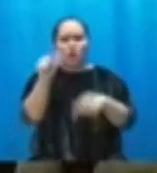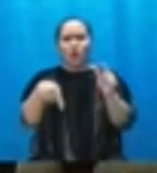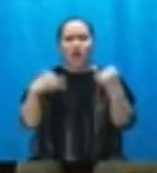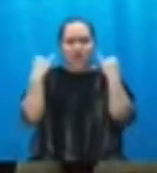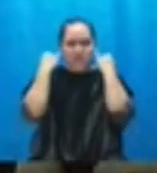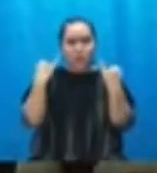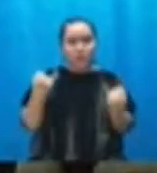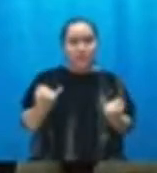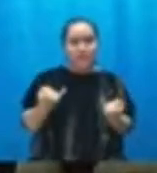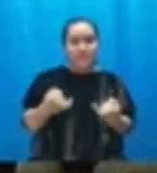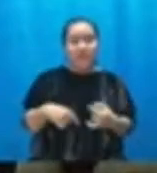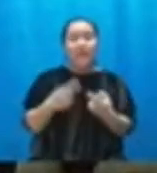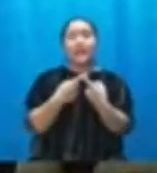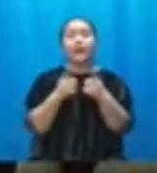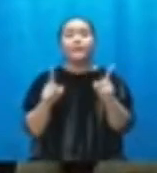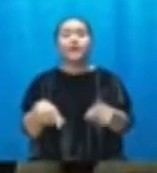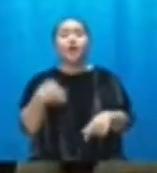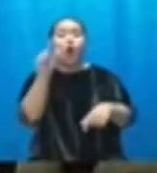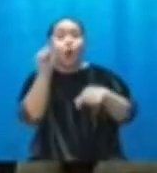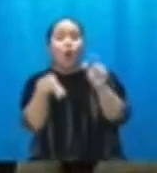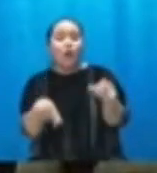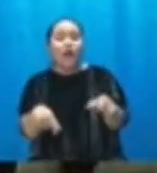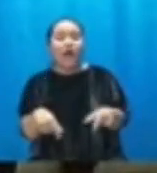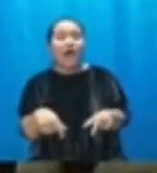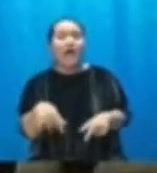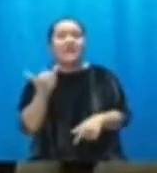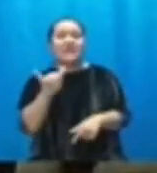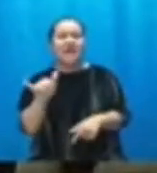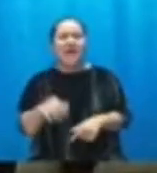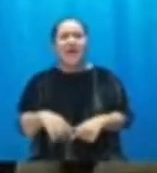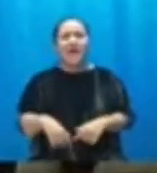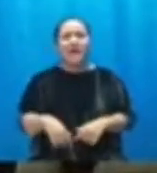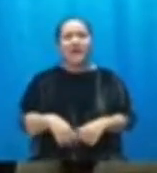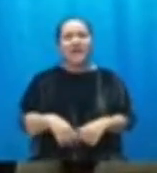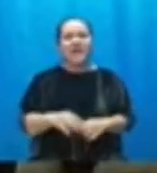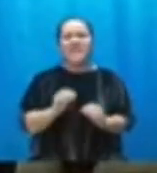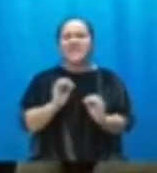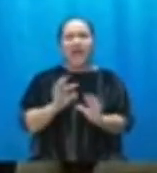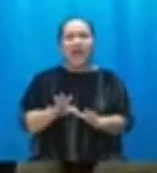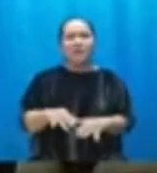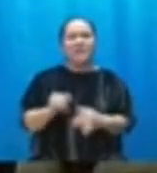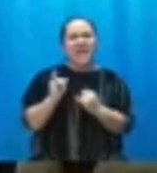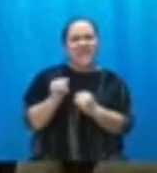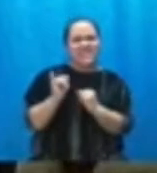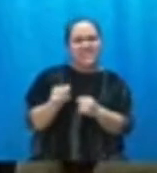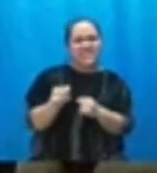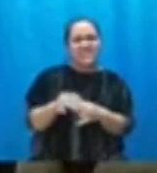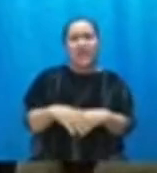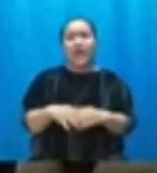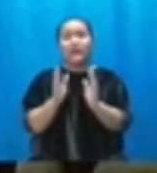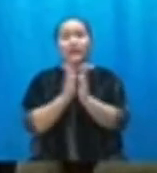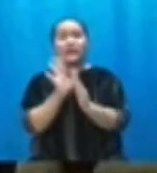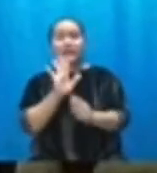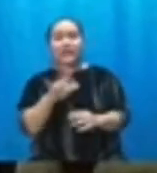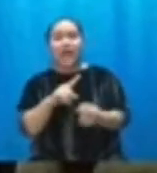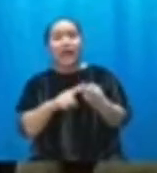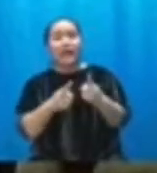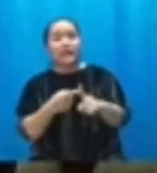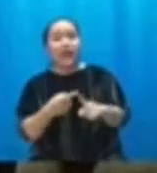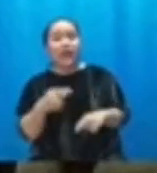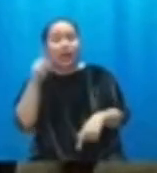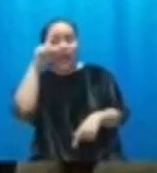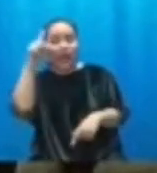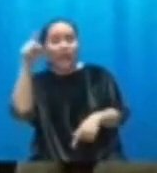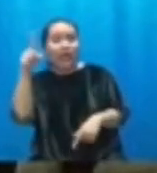orang dekapolis orang yang kafir yang dianggapnya kafir itu orang yang dianggapnya tidak mengenal Allah itu mereka pun